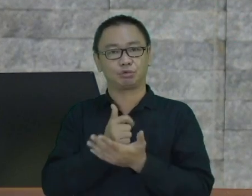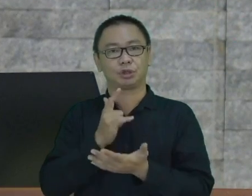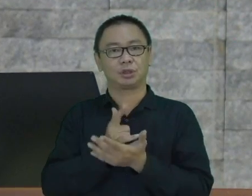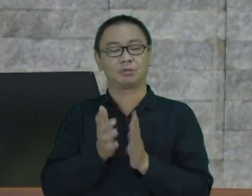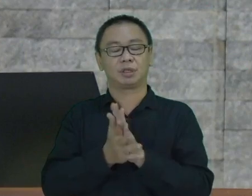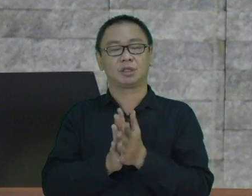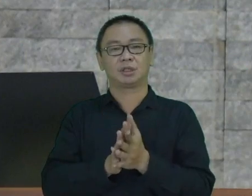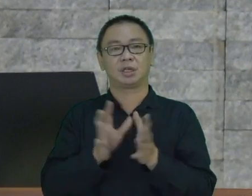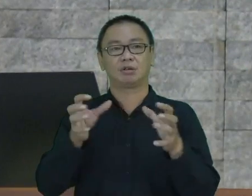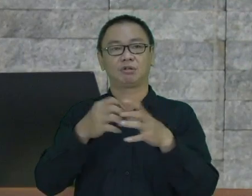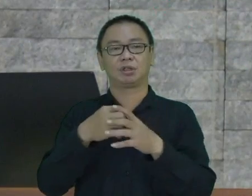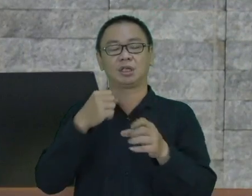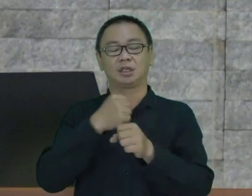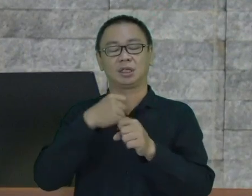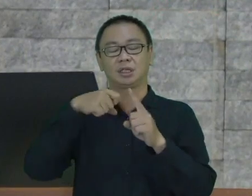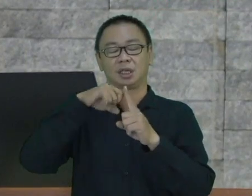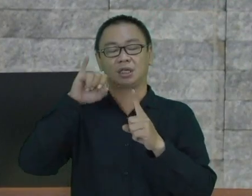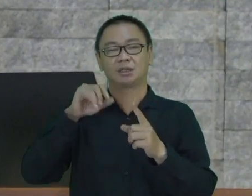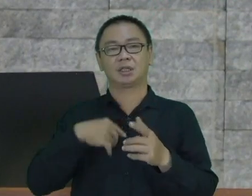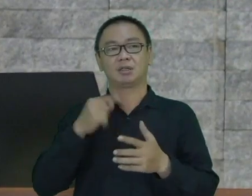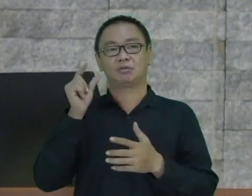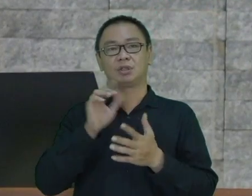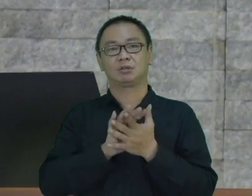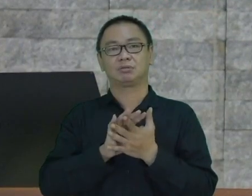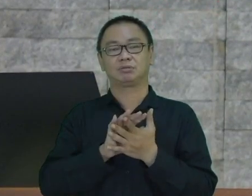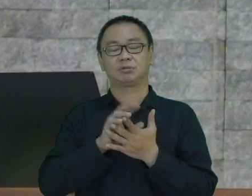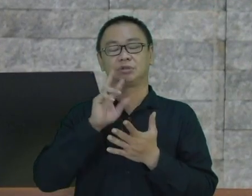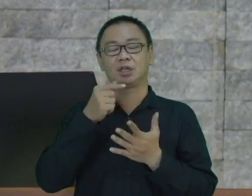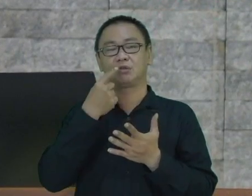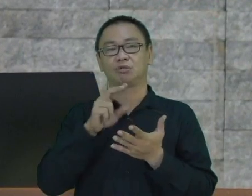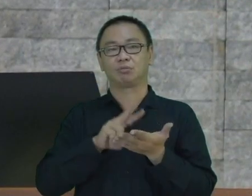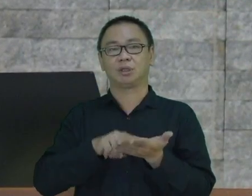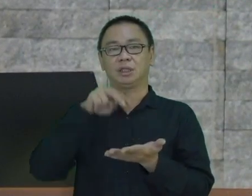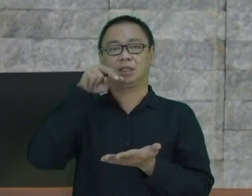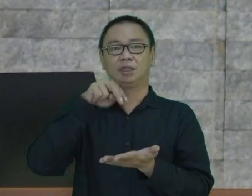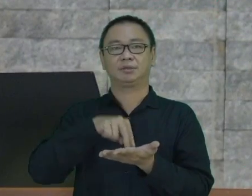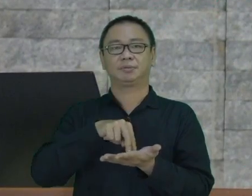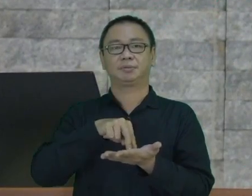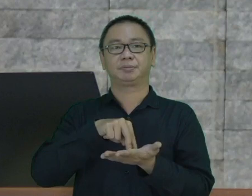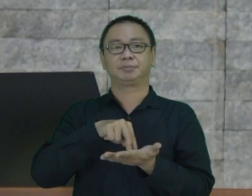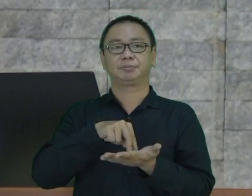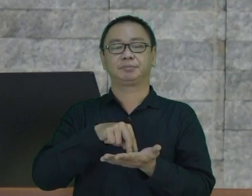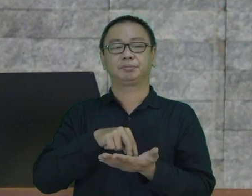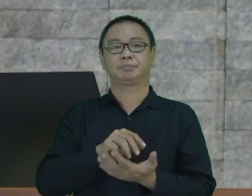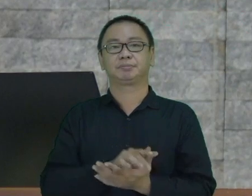GKI, saya mengundang saudara-saudara untuk bangkit berdiri. Mari.